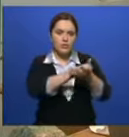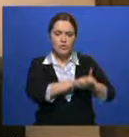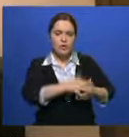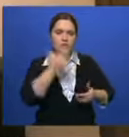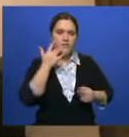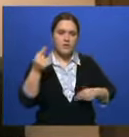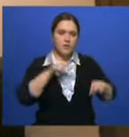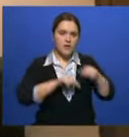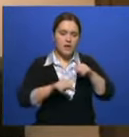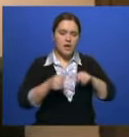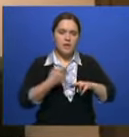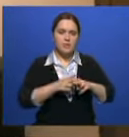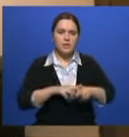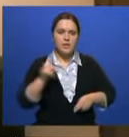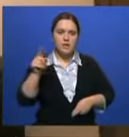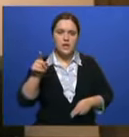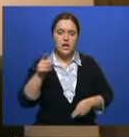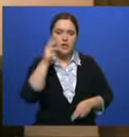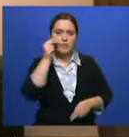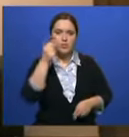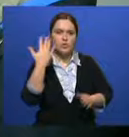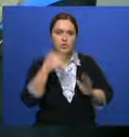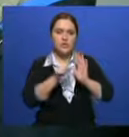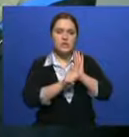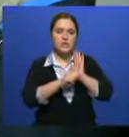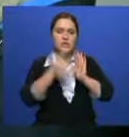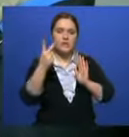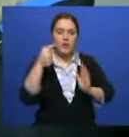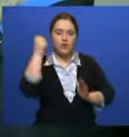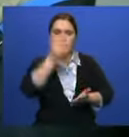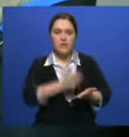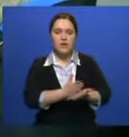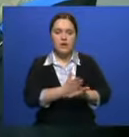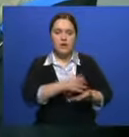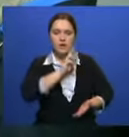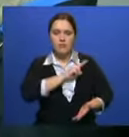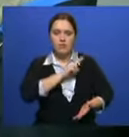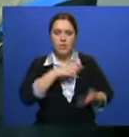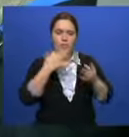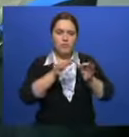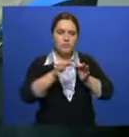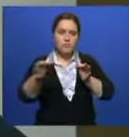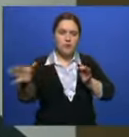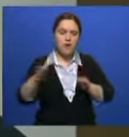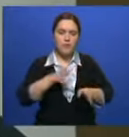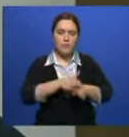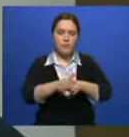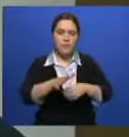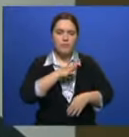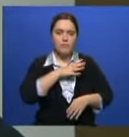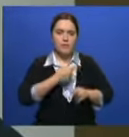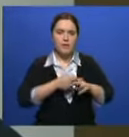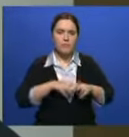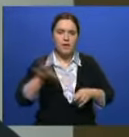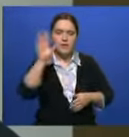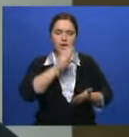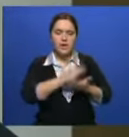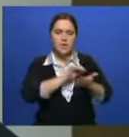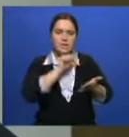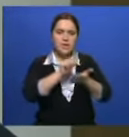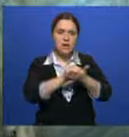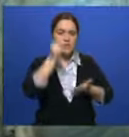дружный. Александр Сухоруков за 62 года своего трудового стажа побывал во многих экспедициях. Все они запечатлены